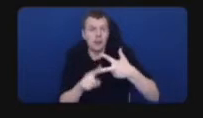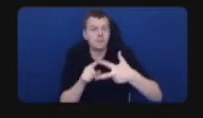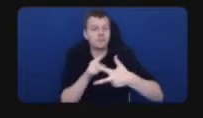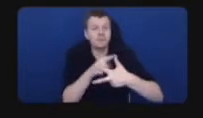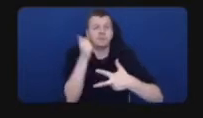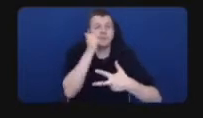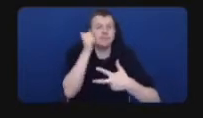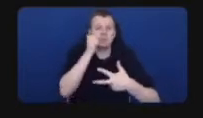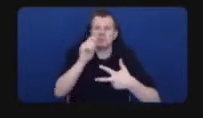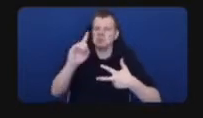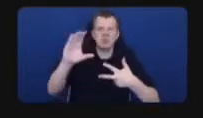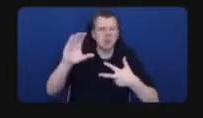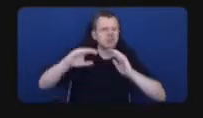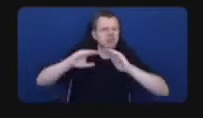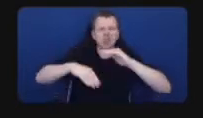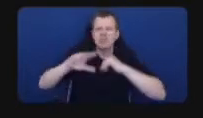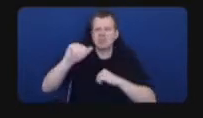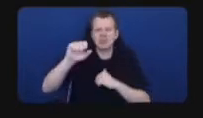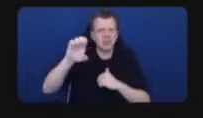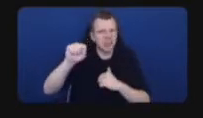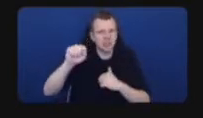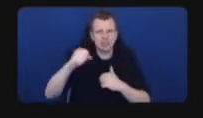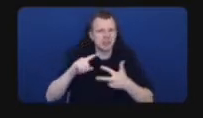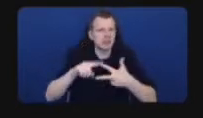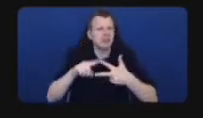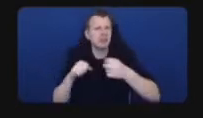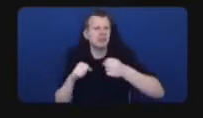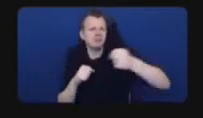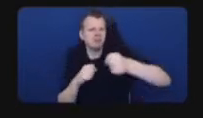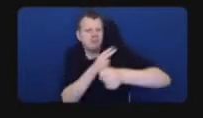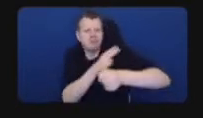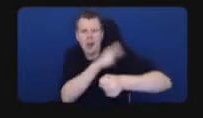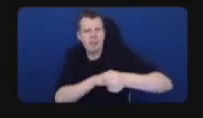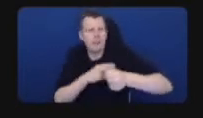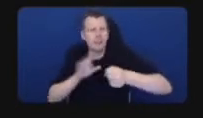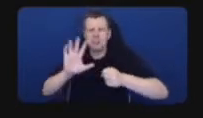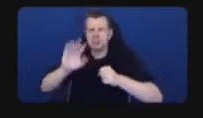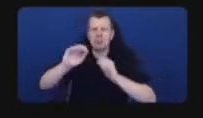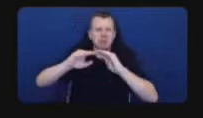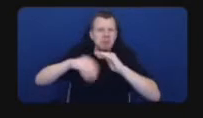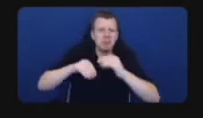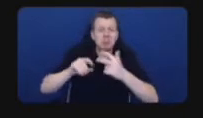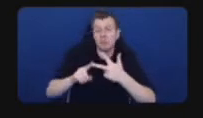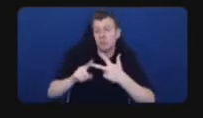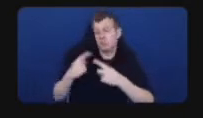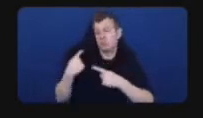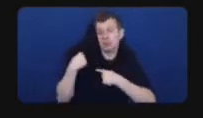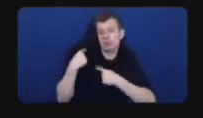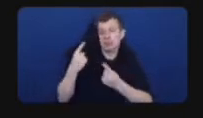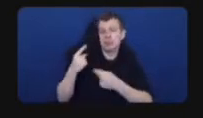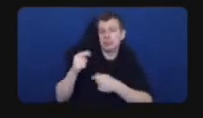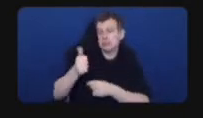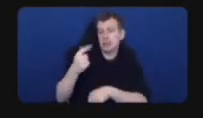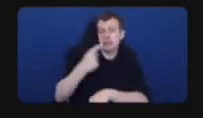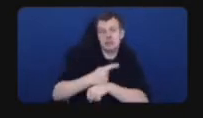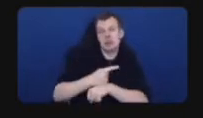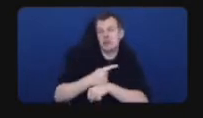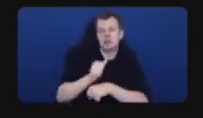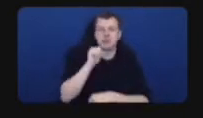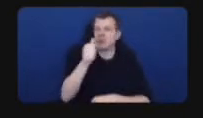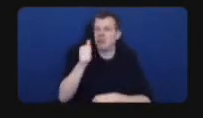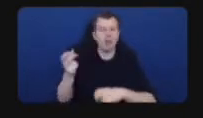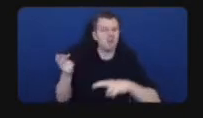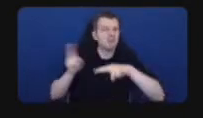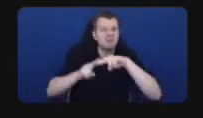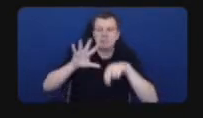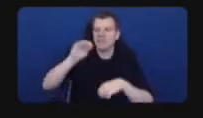个是平均每天新增是在100以内，住院的人数是在50以下。新增的是在过去的十